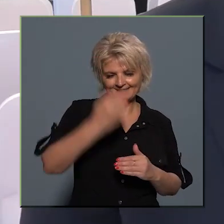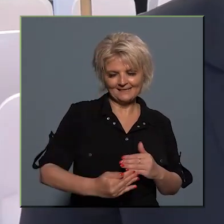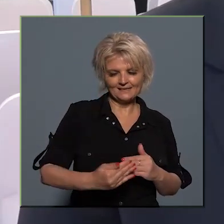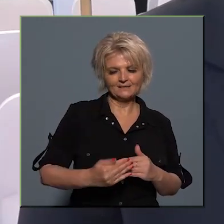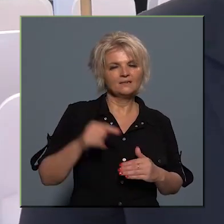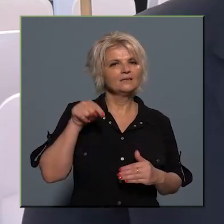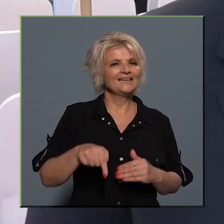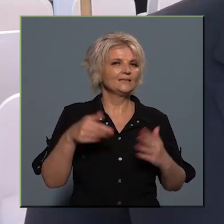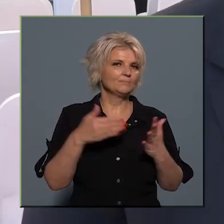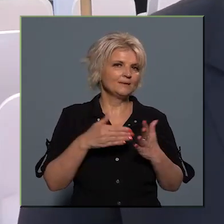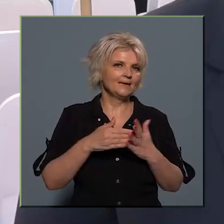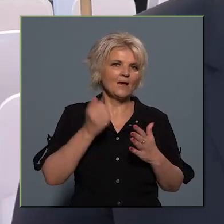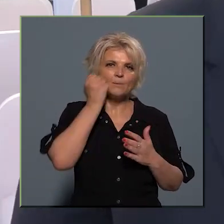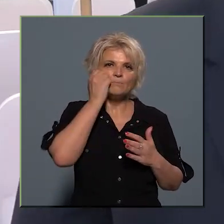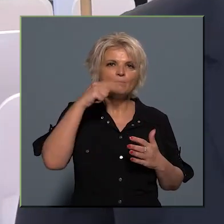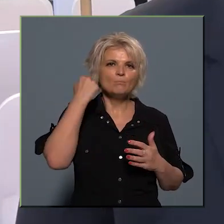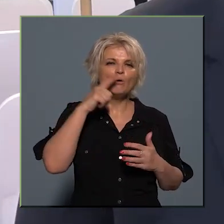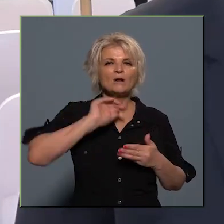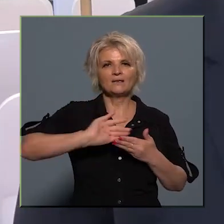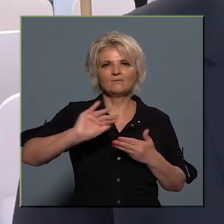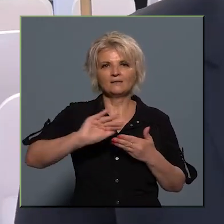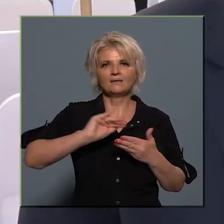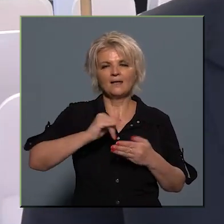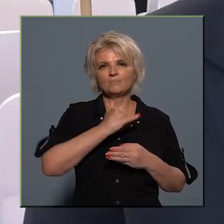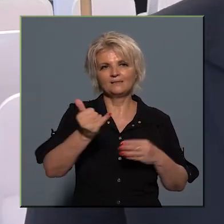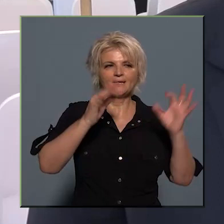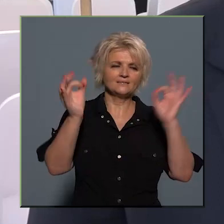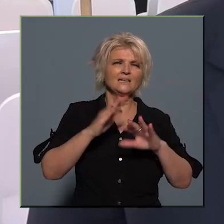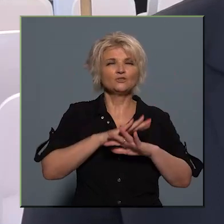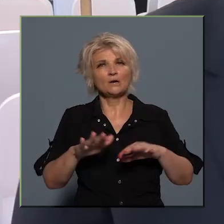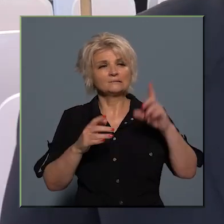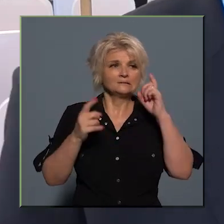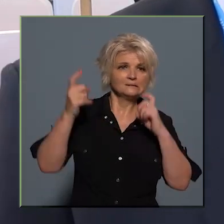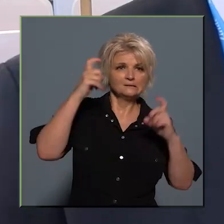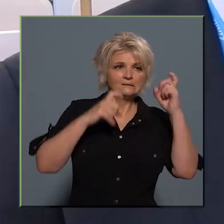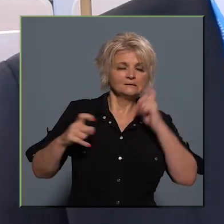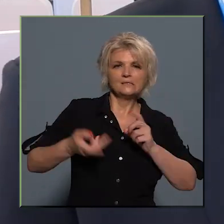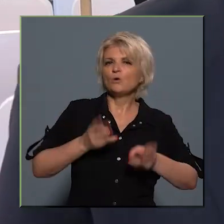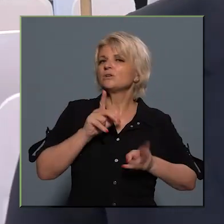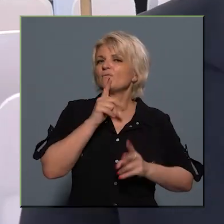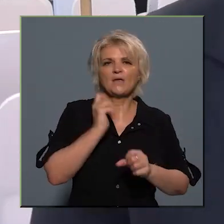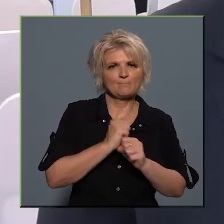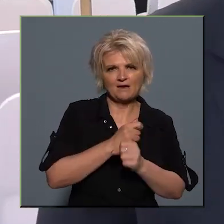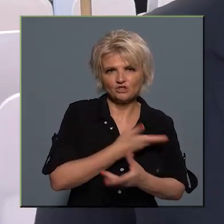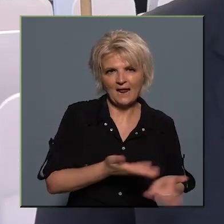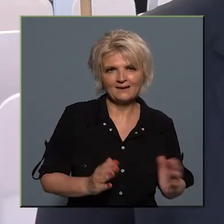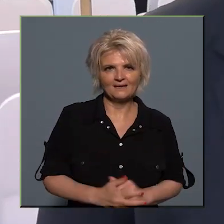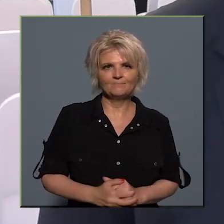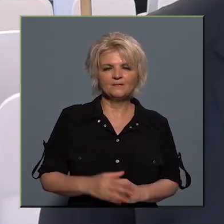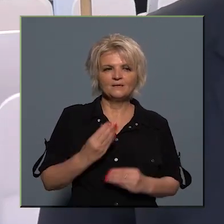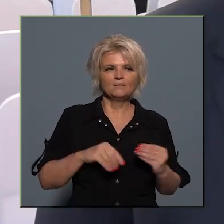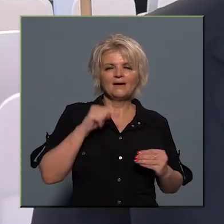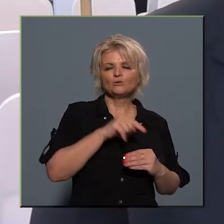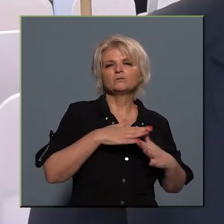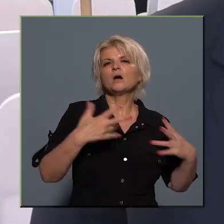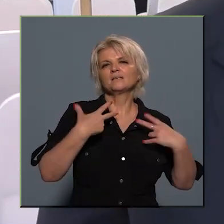még a MOL kivételével a többi cégek inkább csak gondolkoznak, hogy hogy fogják ezt megcsinálni. Tehát ott nagy